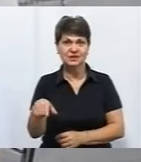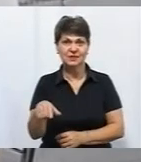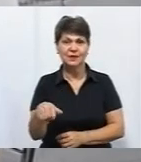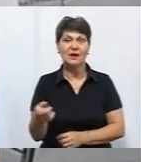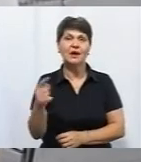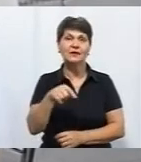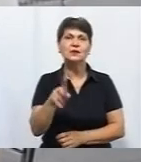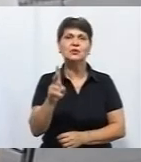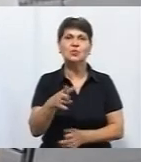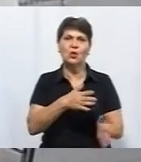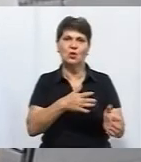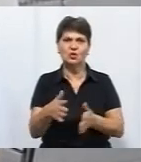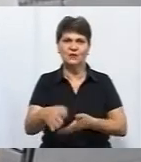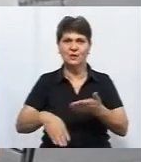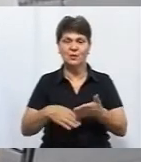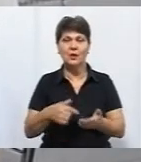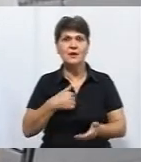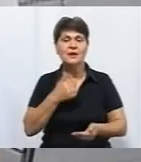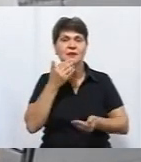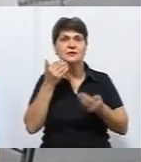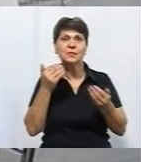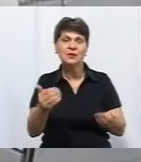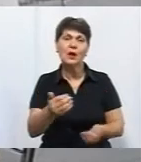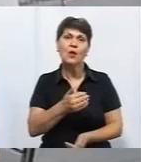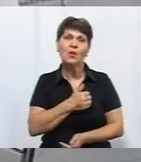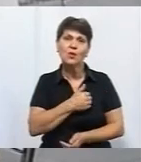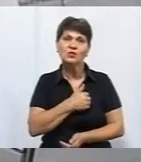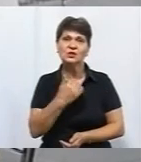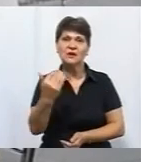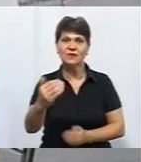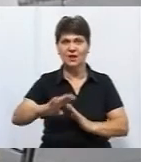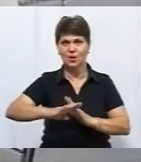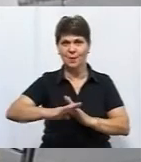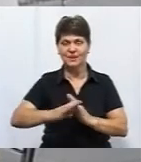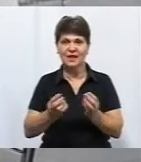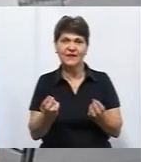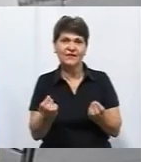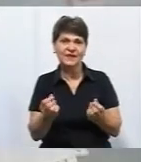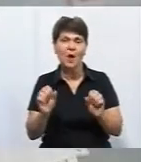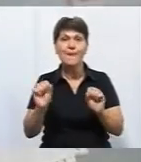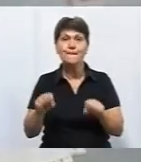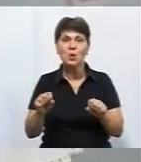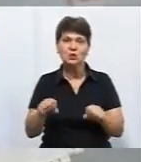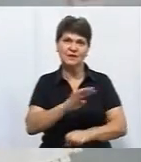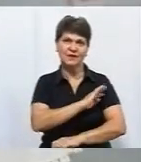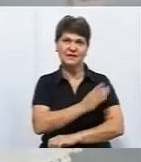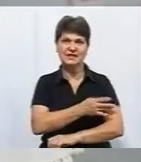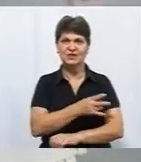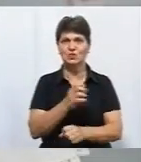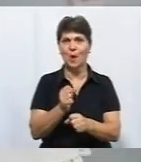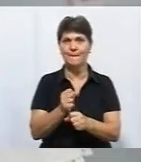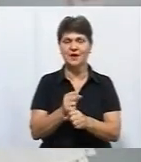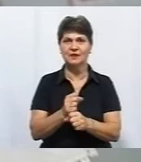були ті, хто готові допомагати. Я запитала, чи хочете ви допомогти фінансово, чи, можливо, фізичною працею,